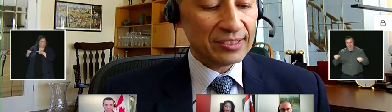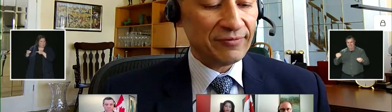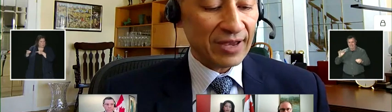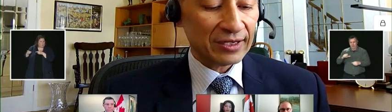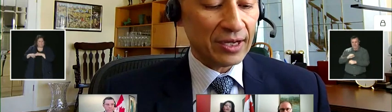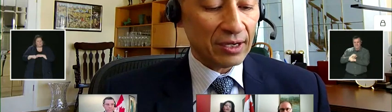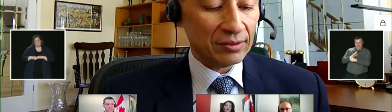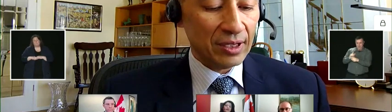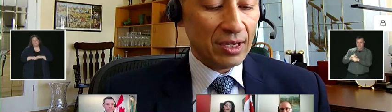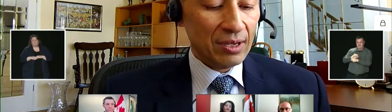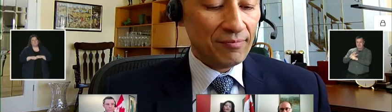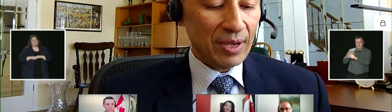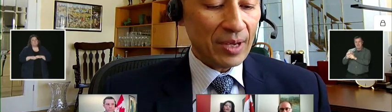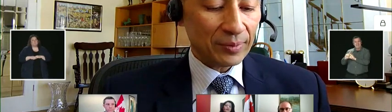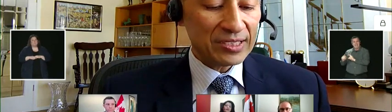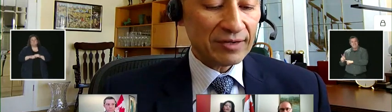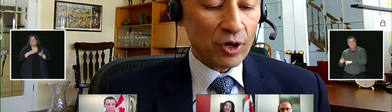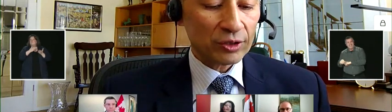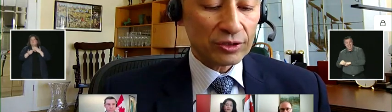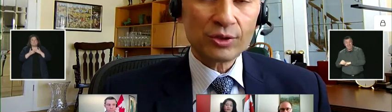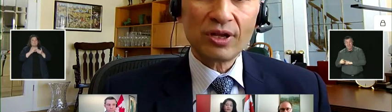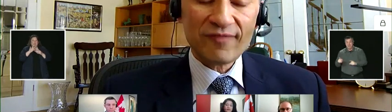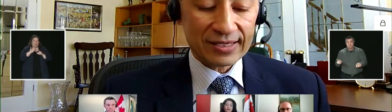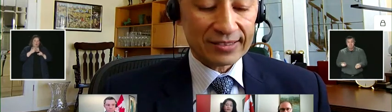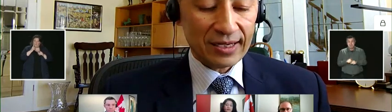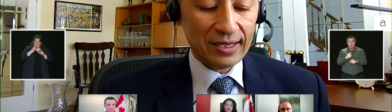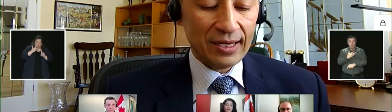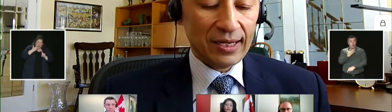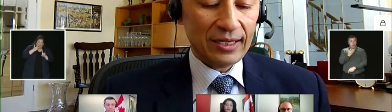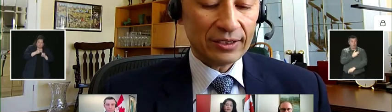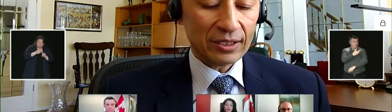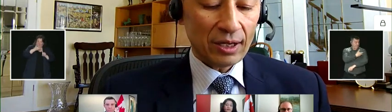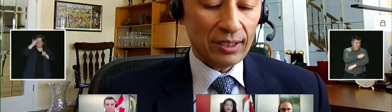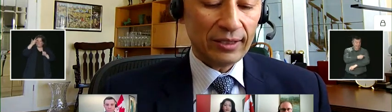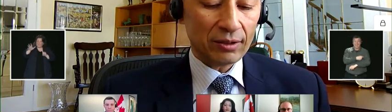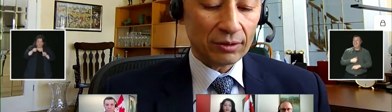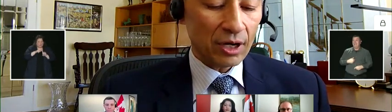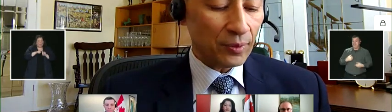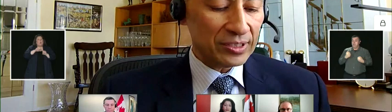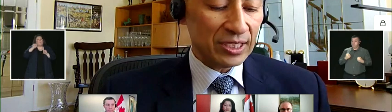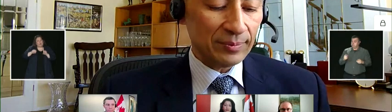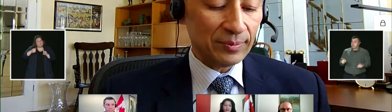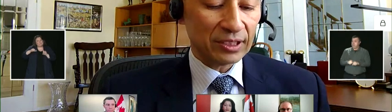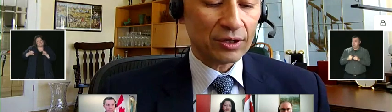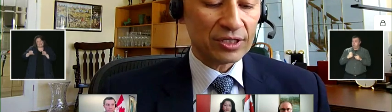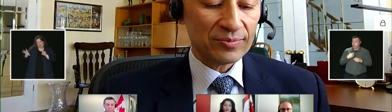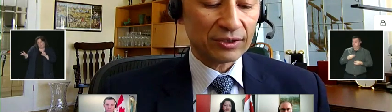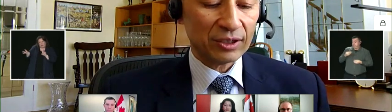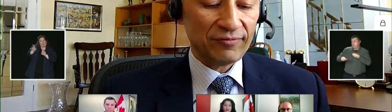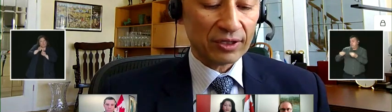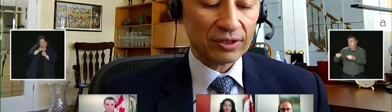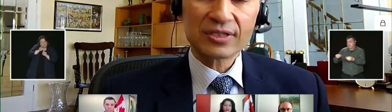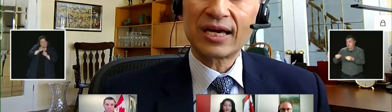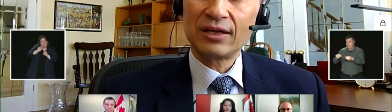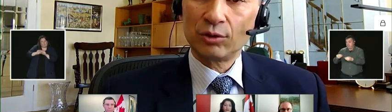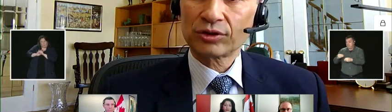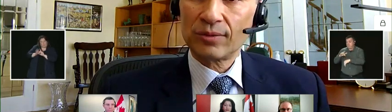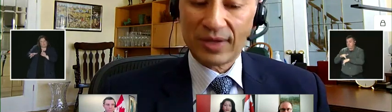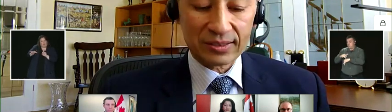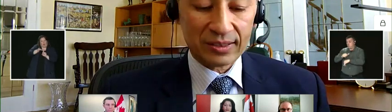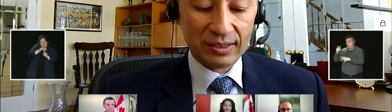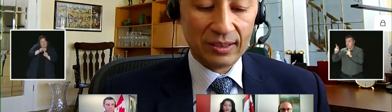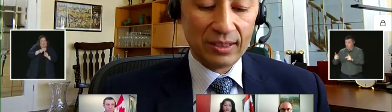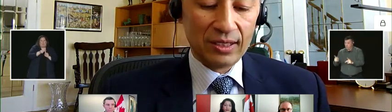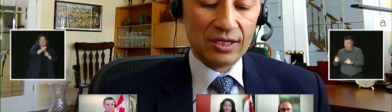et de ses variants. Même après avoir reçu le vaccin, il est encore possible de transmettre le virus à